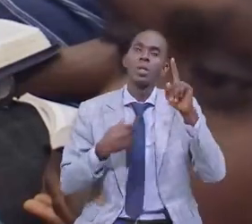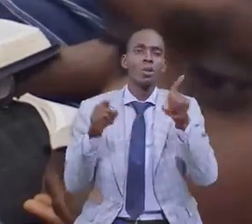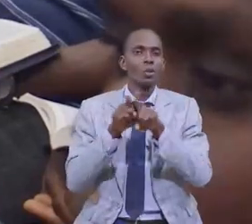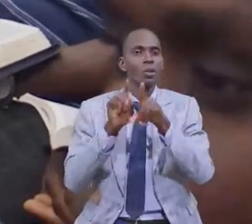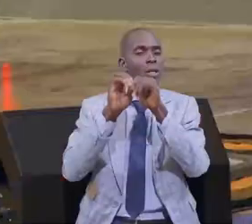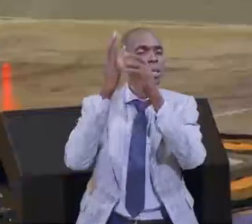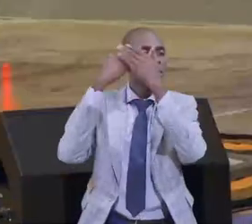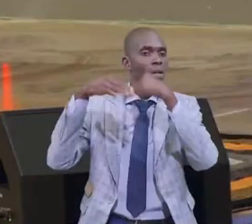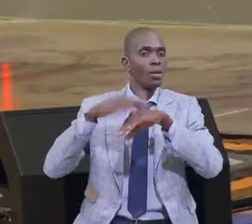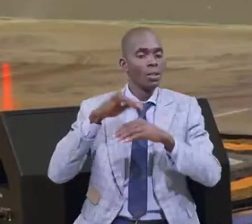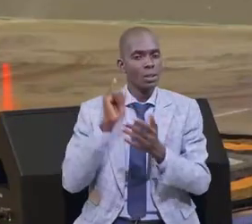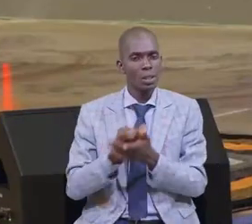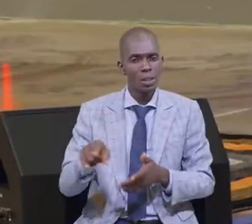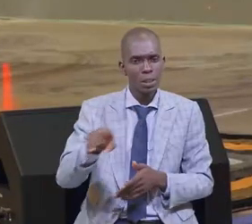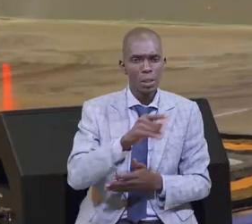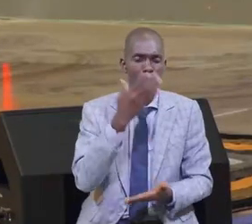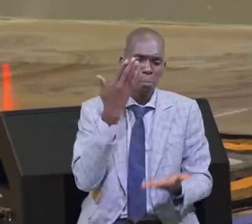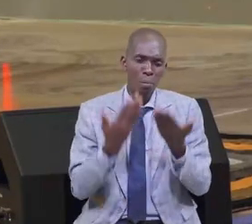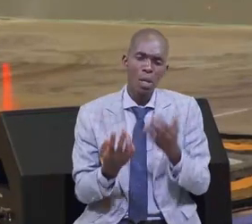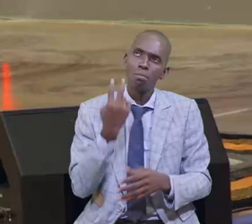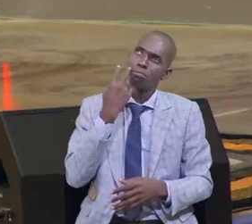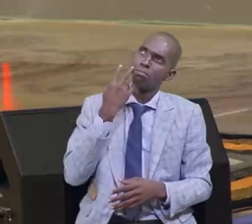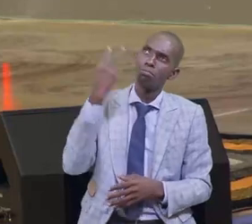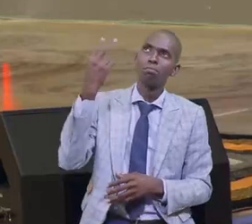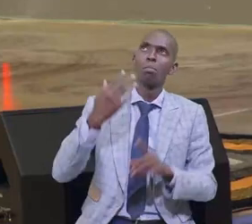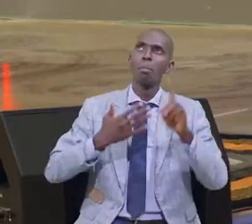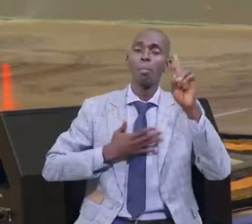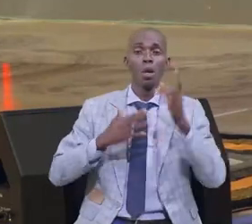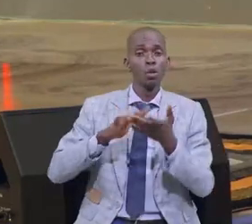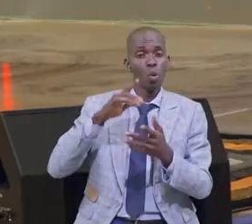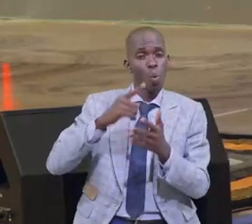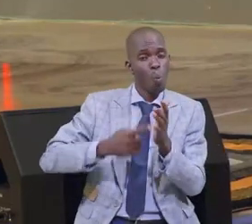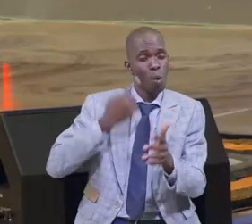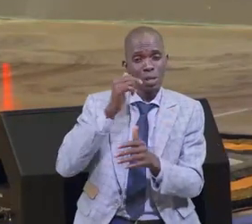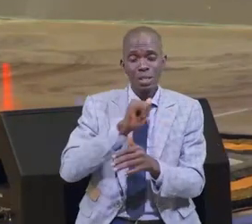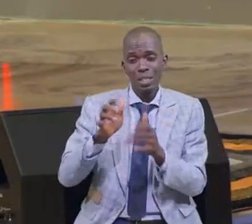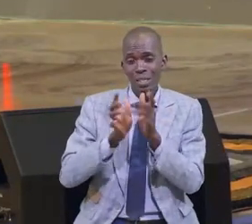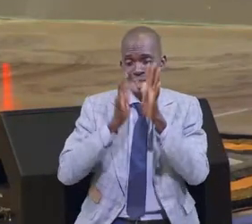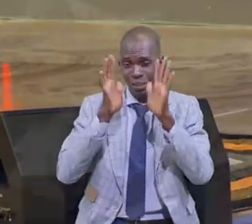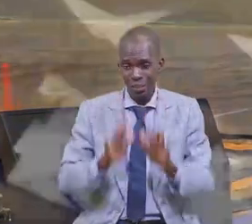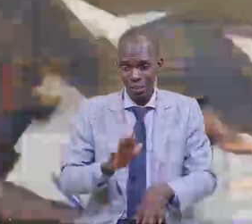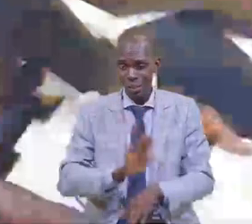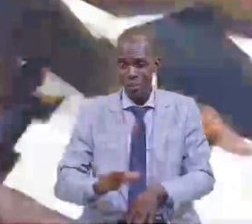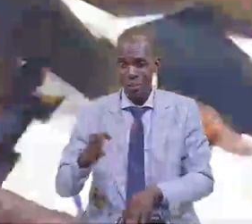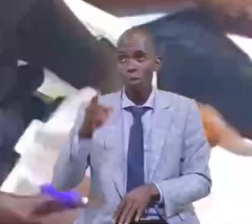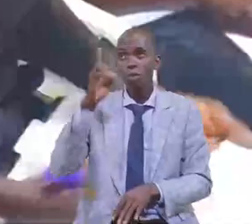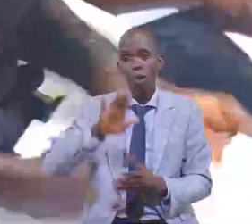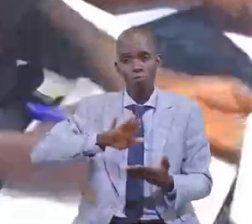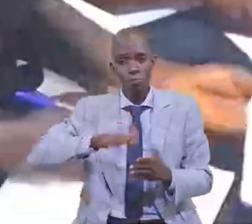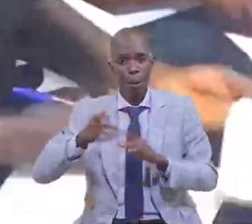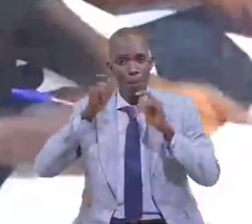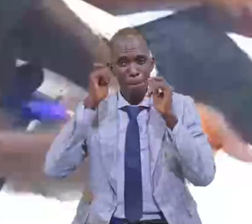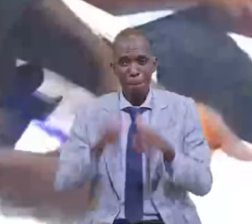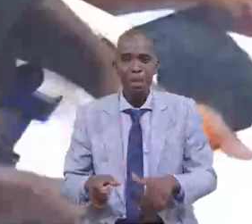afin qu'il voie ma gloire. Aussitôt que les enfants de Dieu meurent, les saints de Dieu meurent, ils vont au